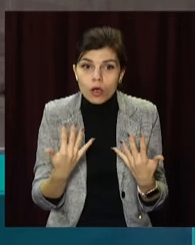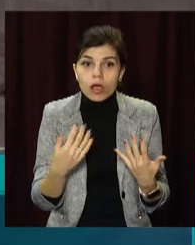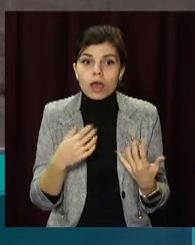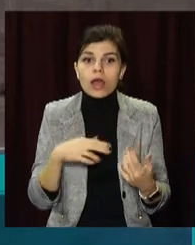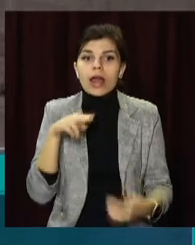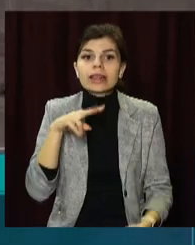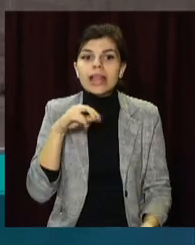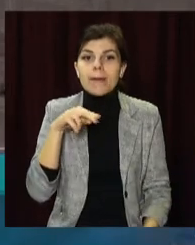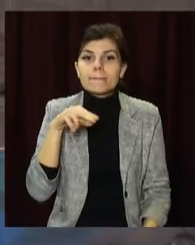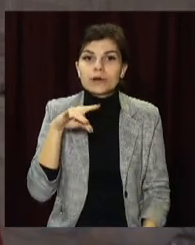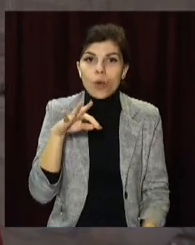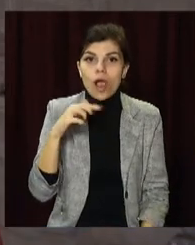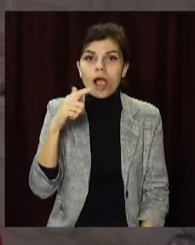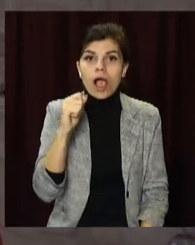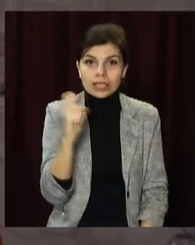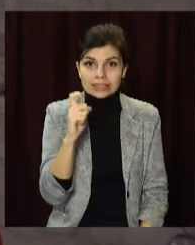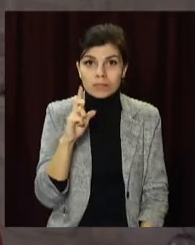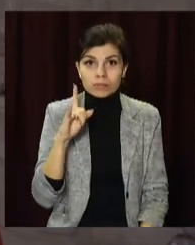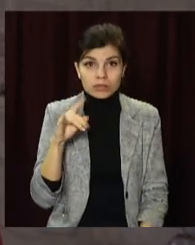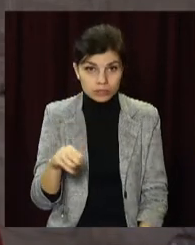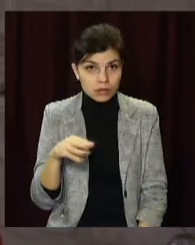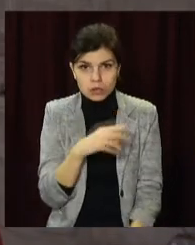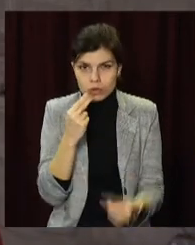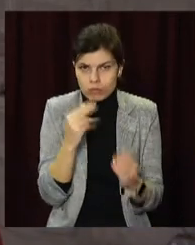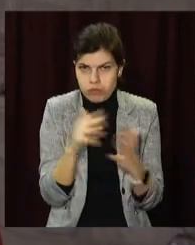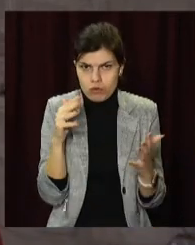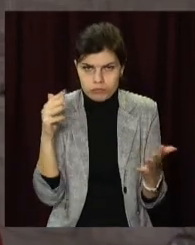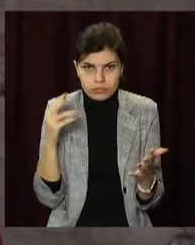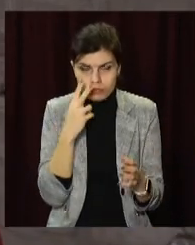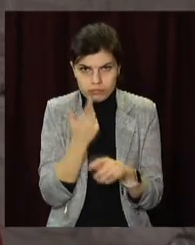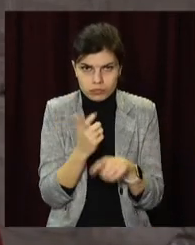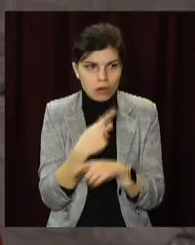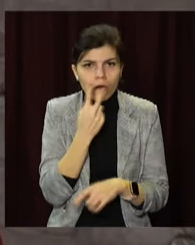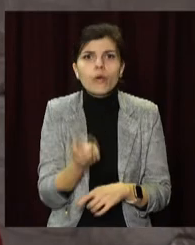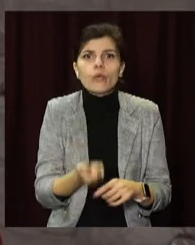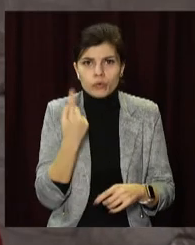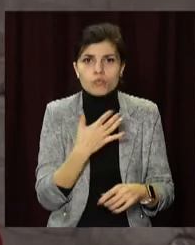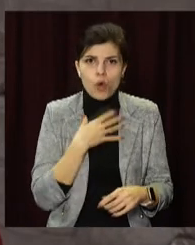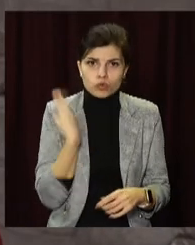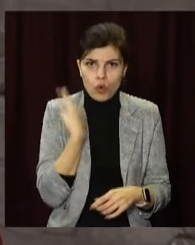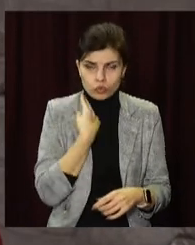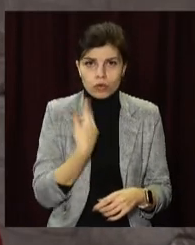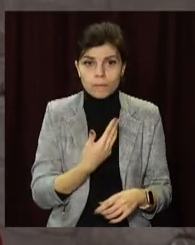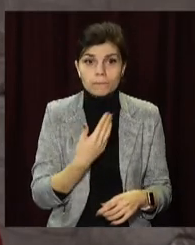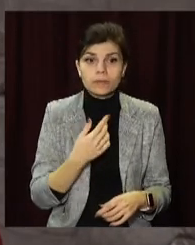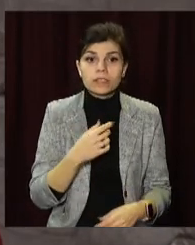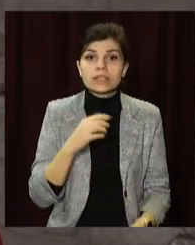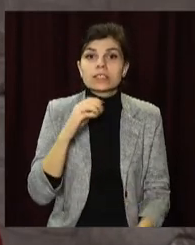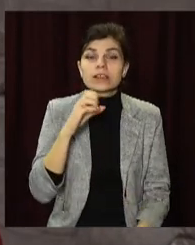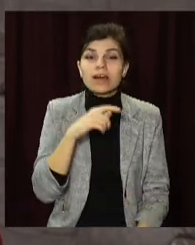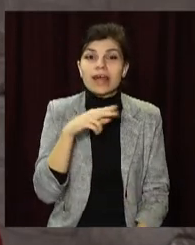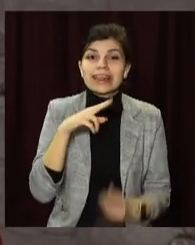ціну, едаку ціну, задовженість мою. Дніпрогазбит пише мені, я повинен